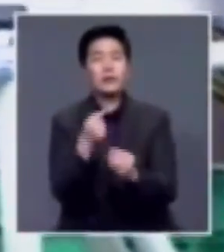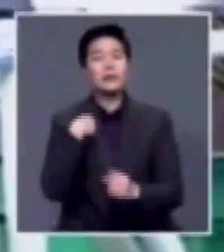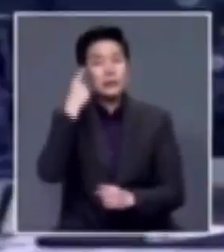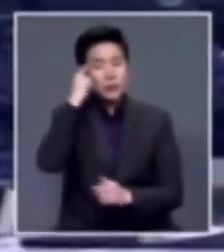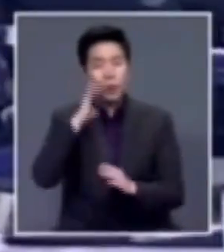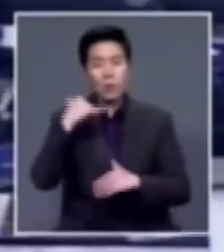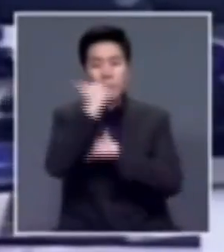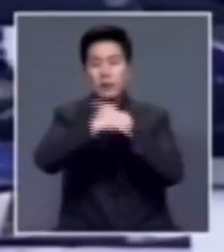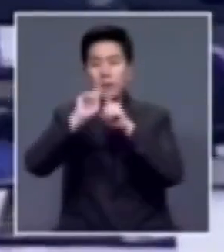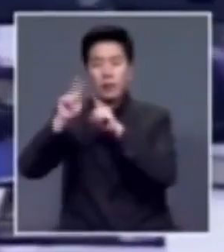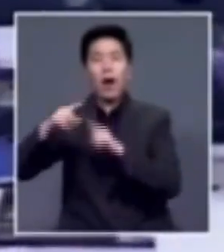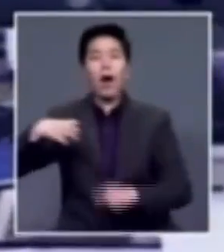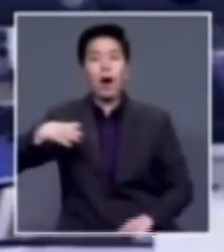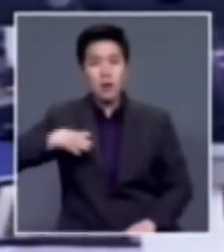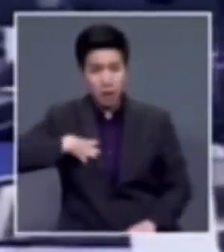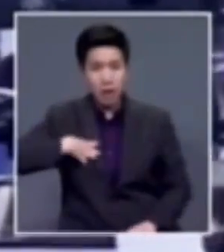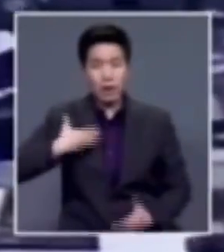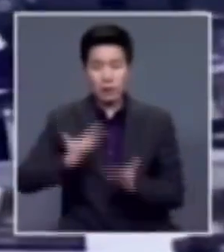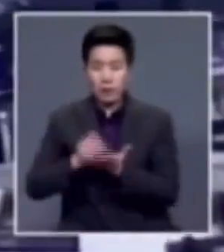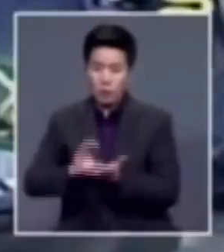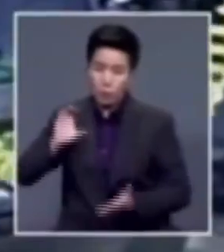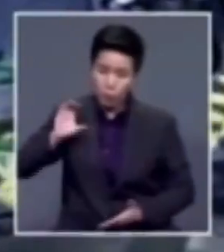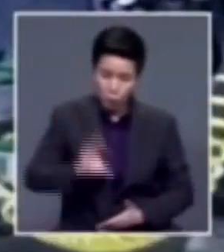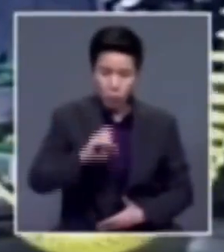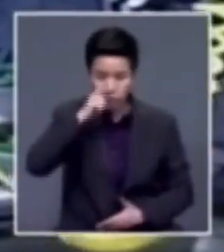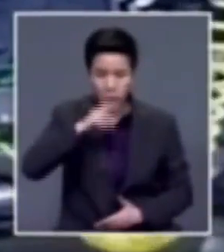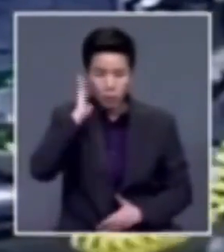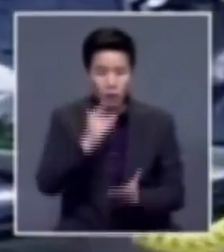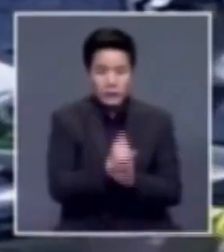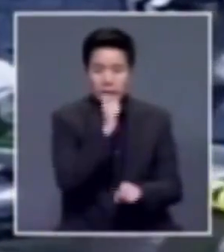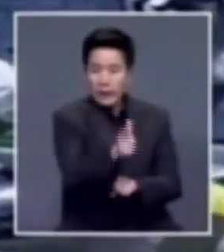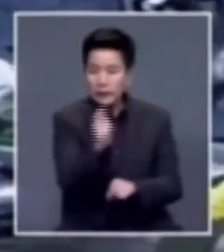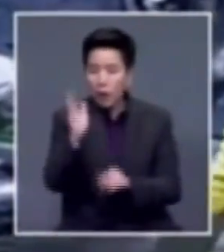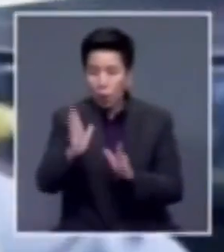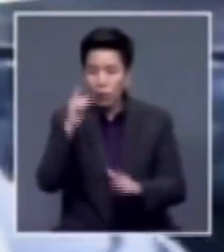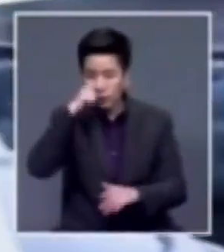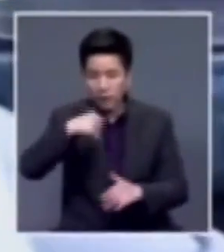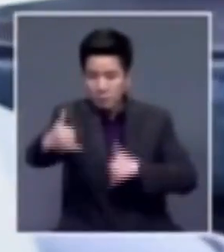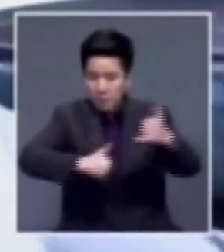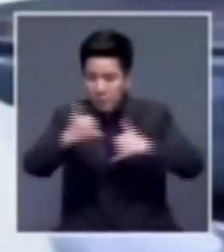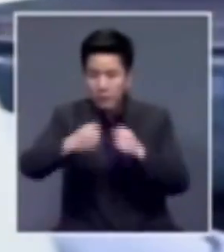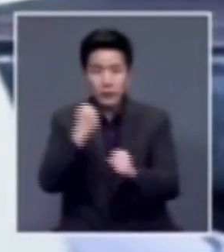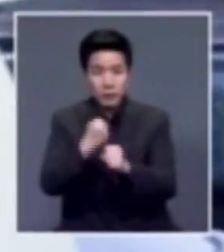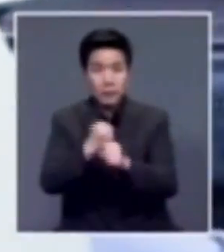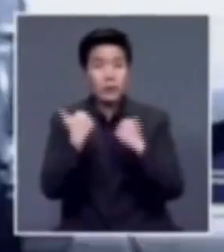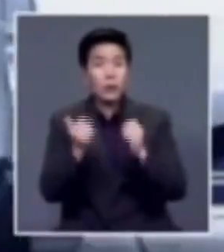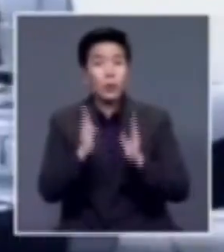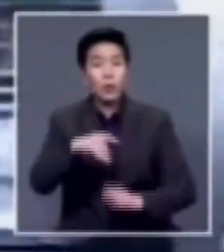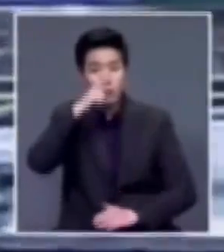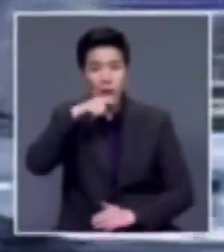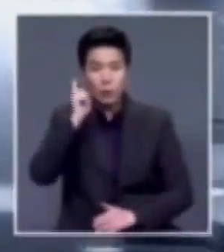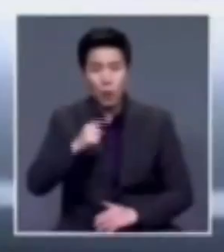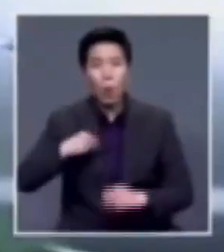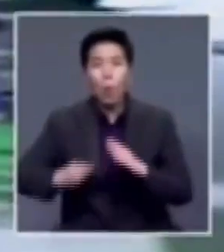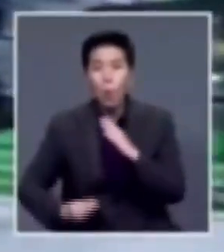ธุรกิจจากประเทศต่างๆให้เข้ามาลงทุนเกิดการจ้างงานในพื้นที่อย่างต่อเนื่องในทุกกิจกรรมนะครับเพียงแต่พี่น้องประชาชนก็จะต้อง